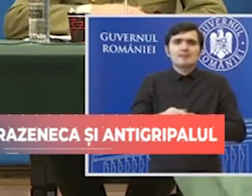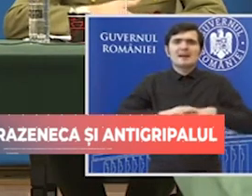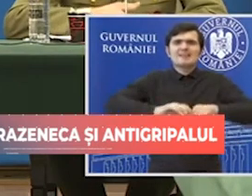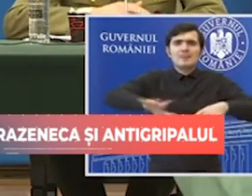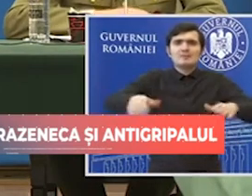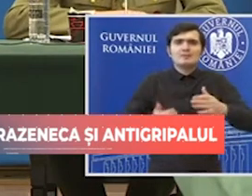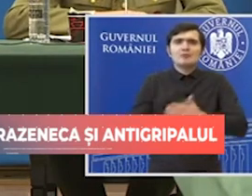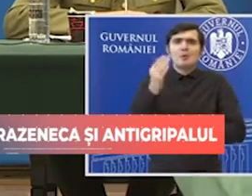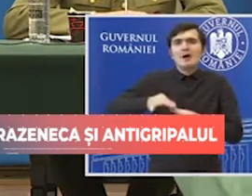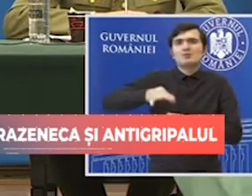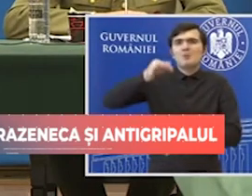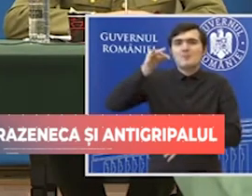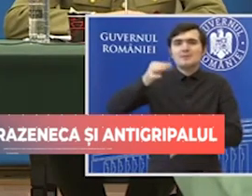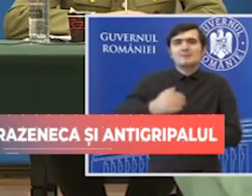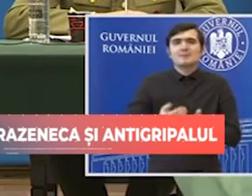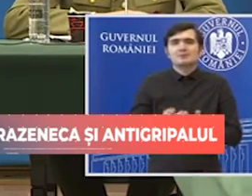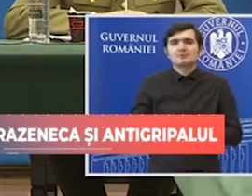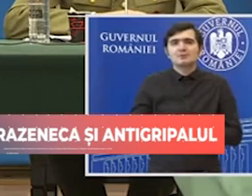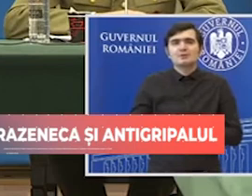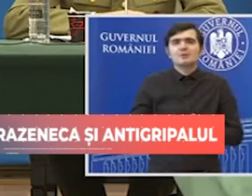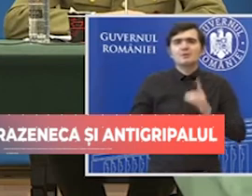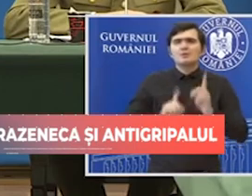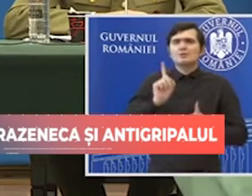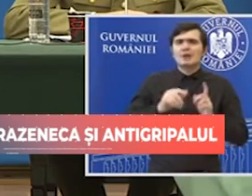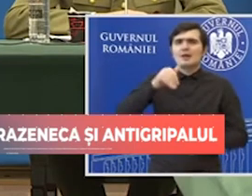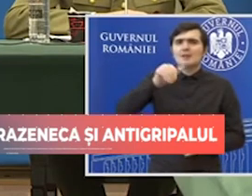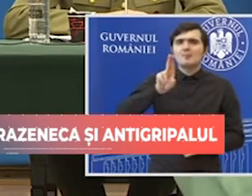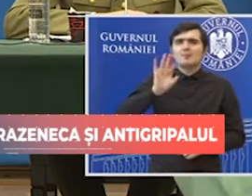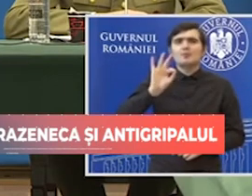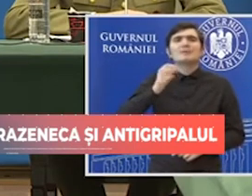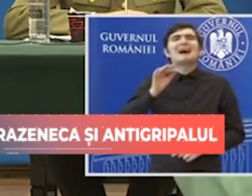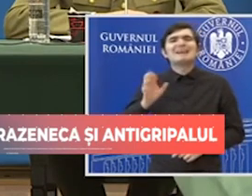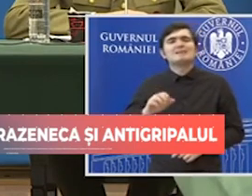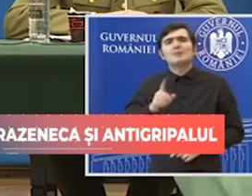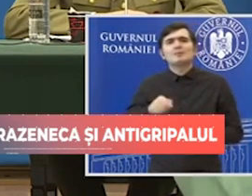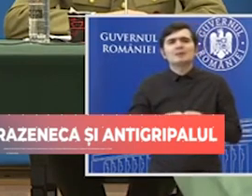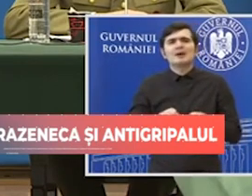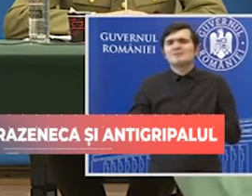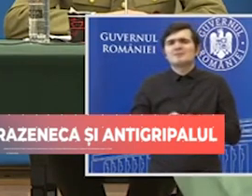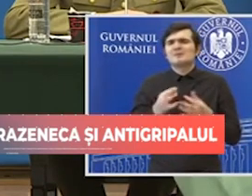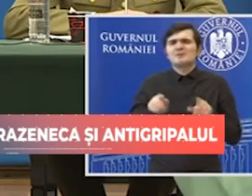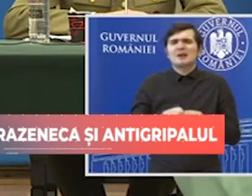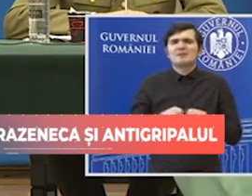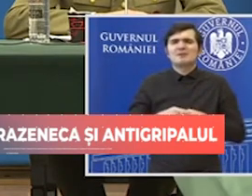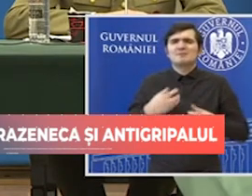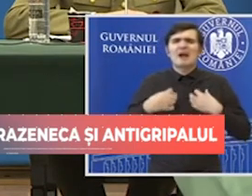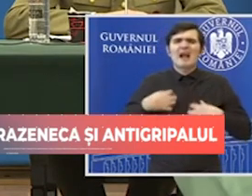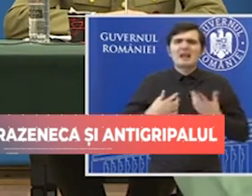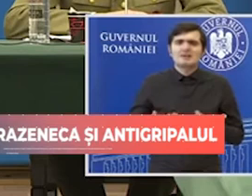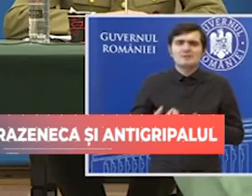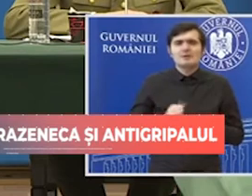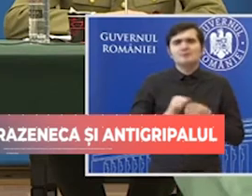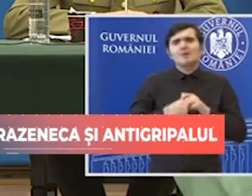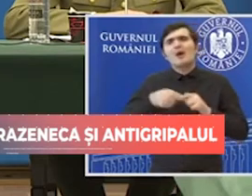lângă faptul că le pot crește contagiozitatea, anumite mutații pot să fie asociate cu o virulență mai crescută, iar altele pot să